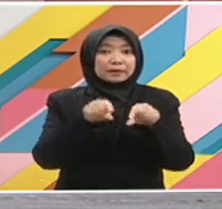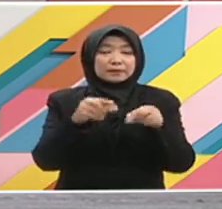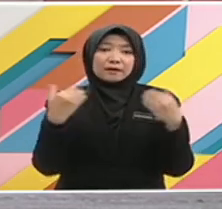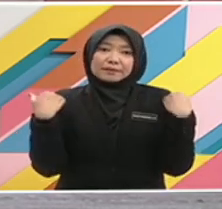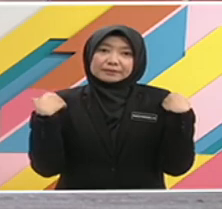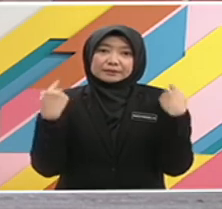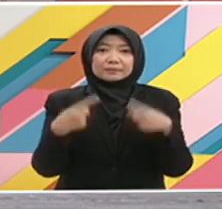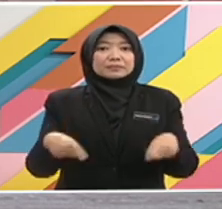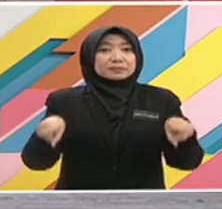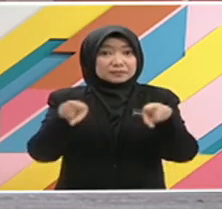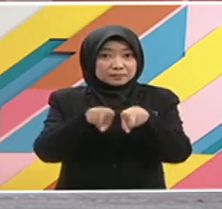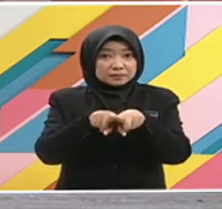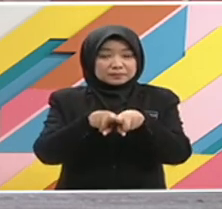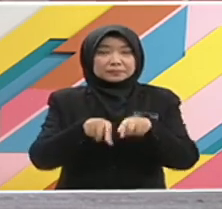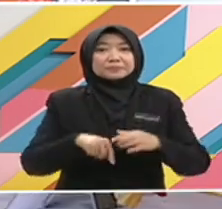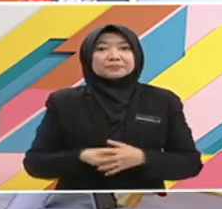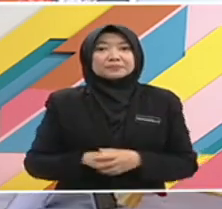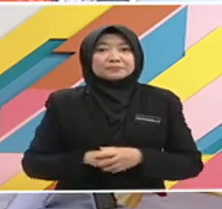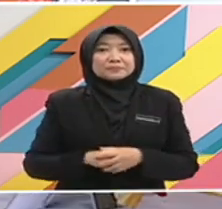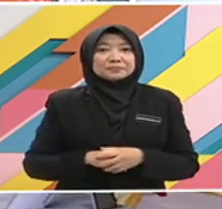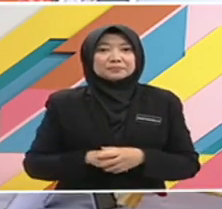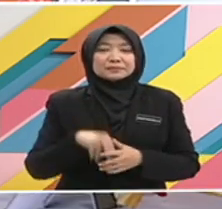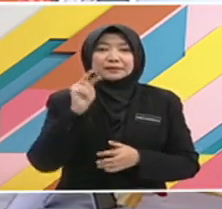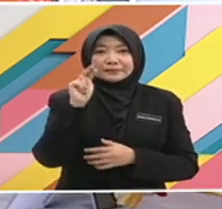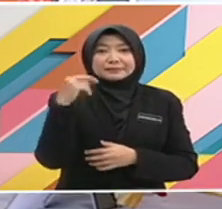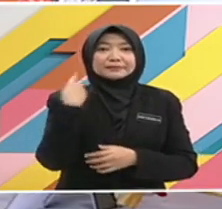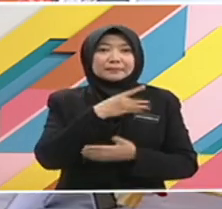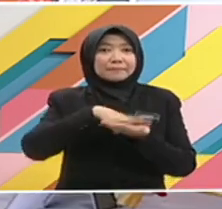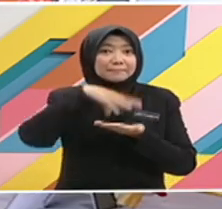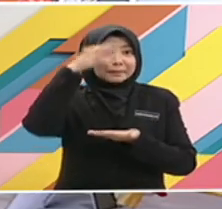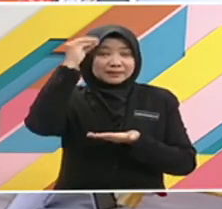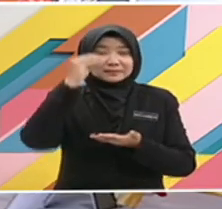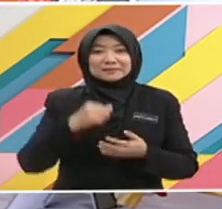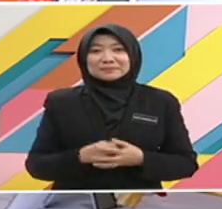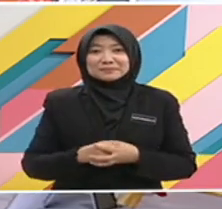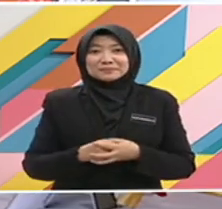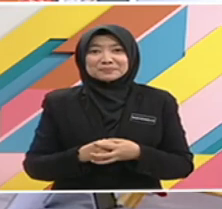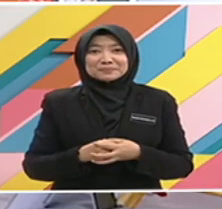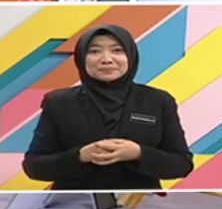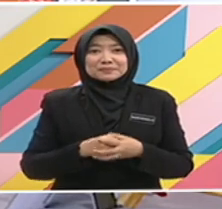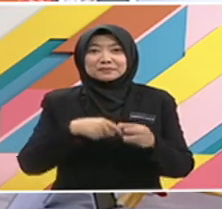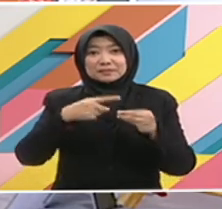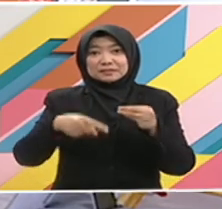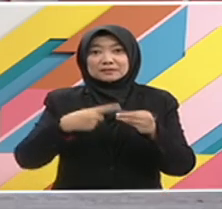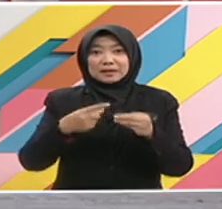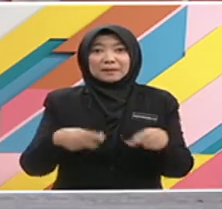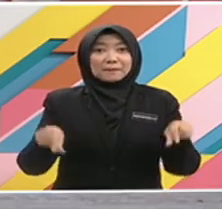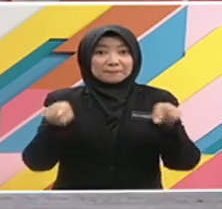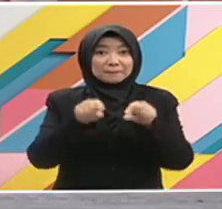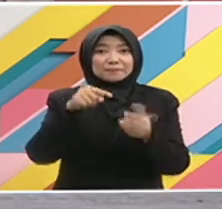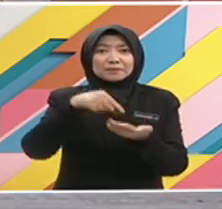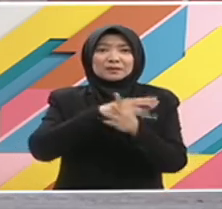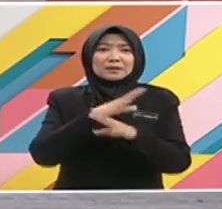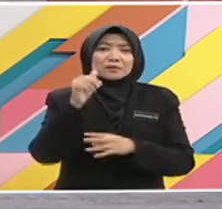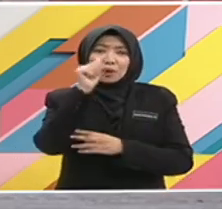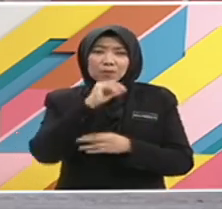kesamaan ataupun keserataan. Nanti kita akan belajarlah seterusnya berkaitan dengan imbangan ini. Wah, saya pun tak sabar. Saya kira